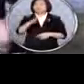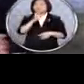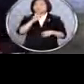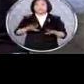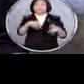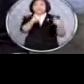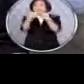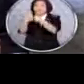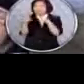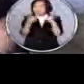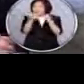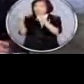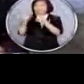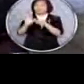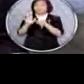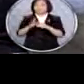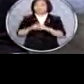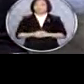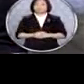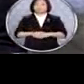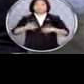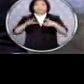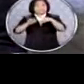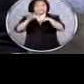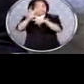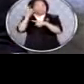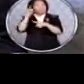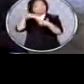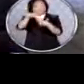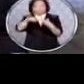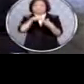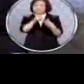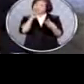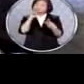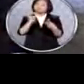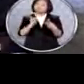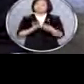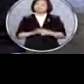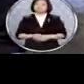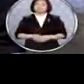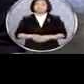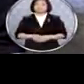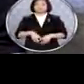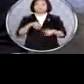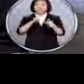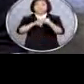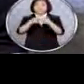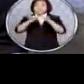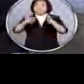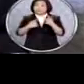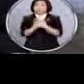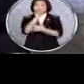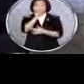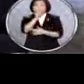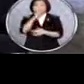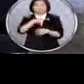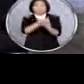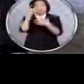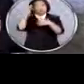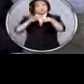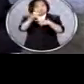进行制度化的协商也是一样，80%以上的民众支持，那一中各表也接近50%的支持，这代表了民众知